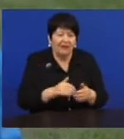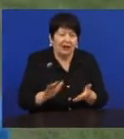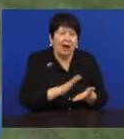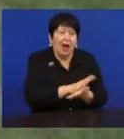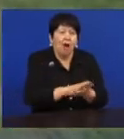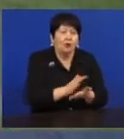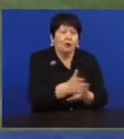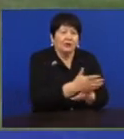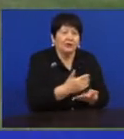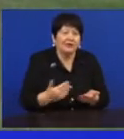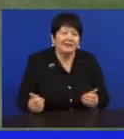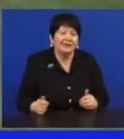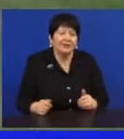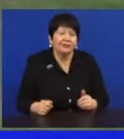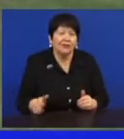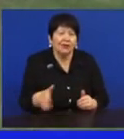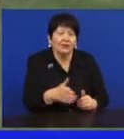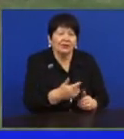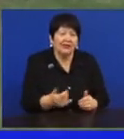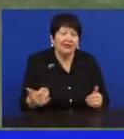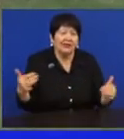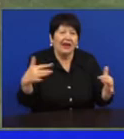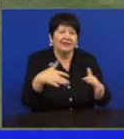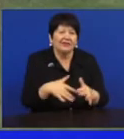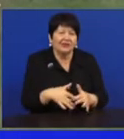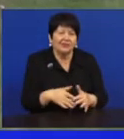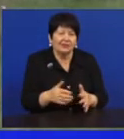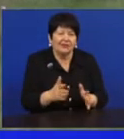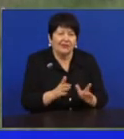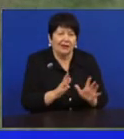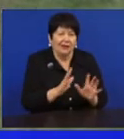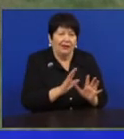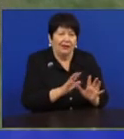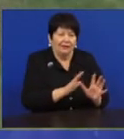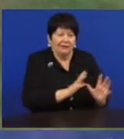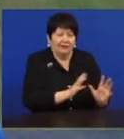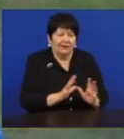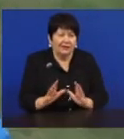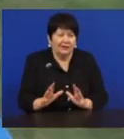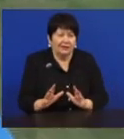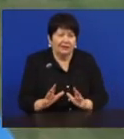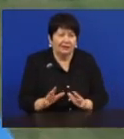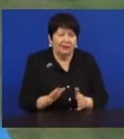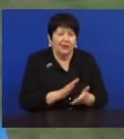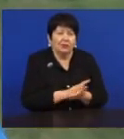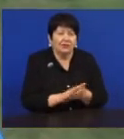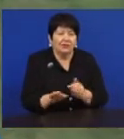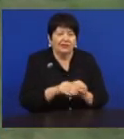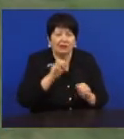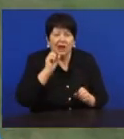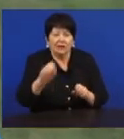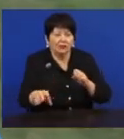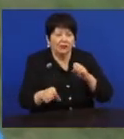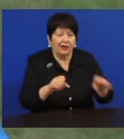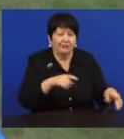curățenie, sau pentru nu a ne strânge, trebuie să întreținem curat, să nu aruncăm diferite